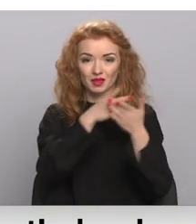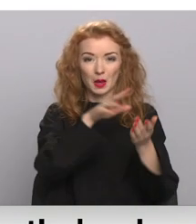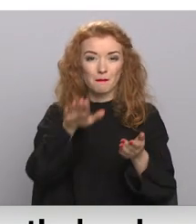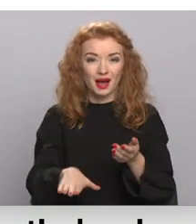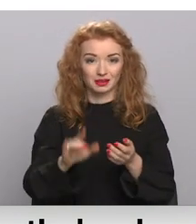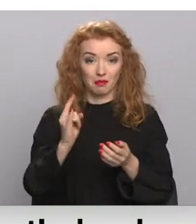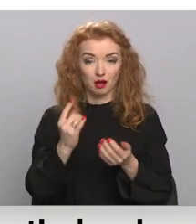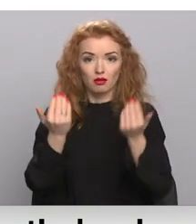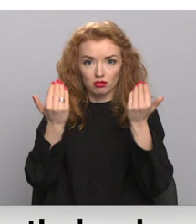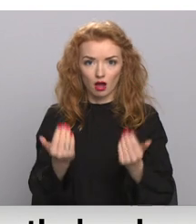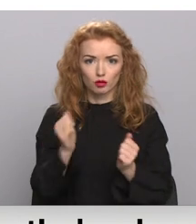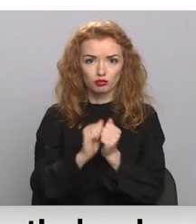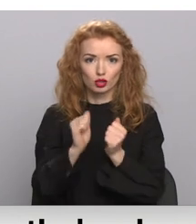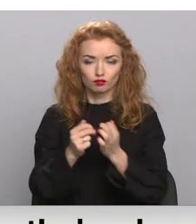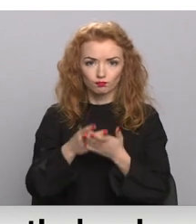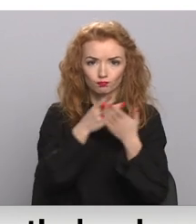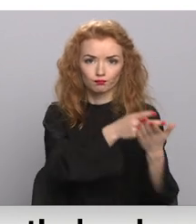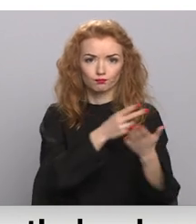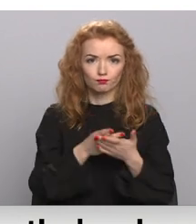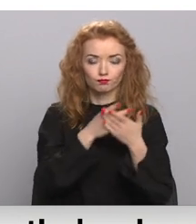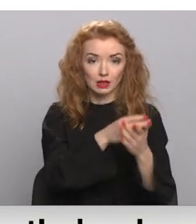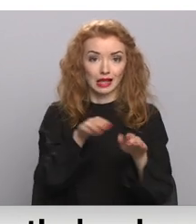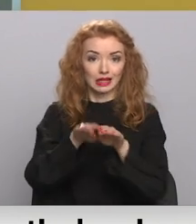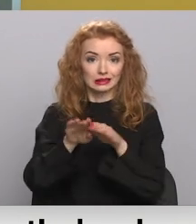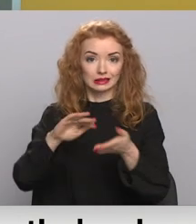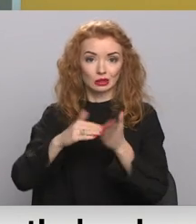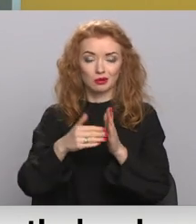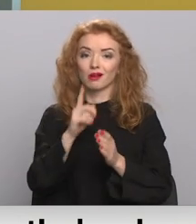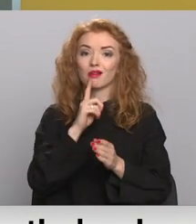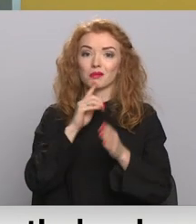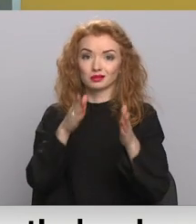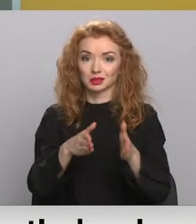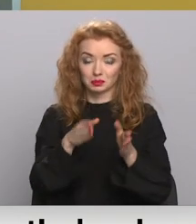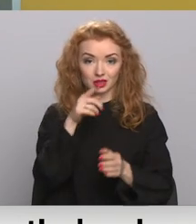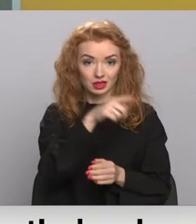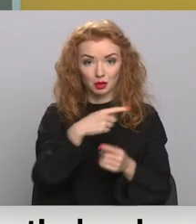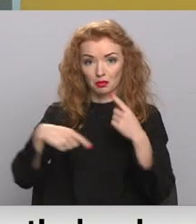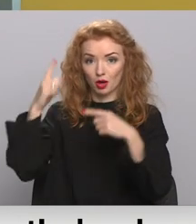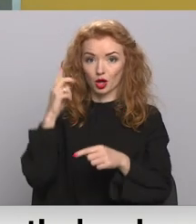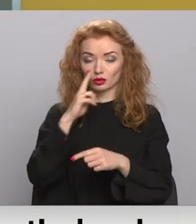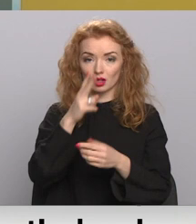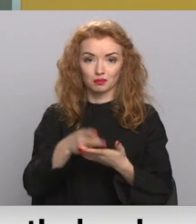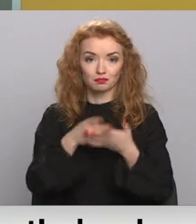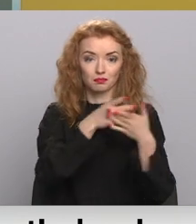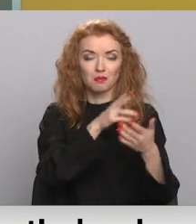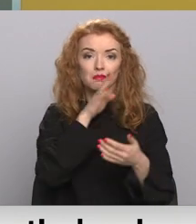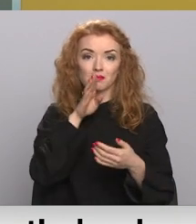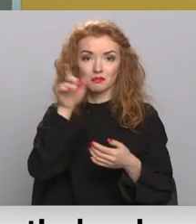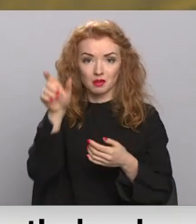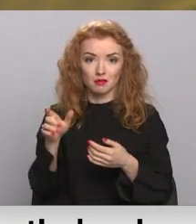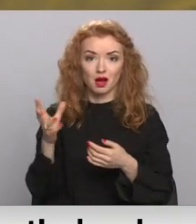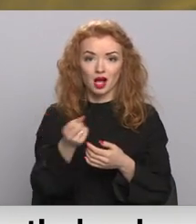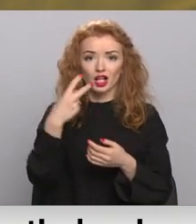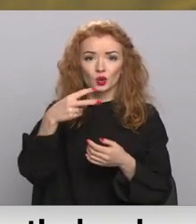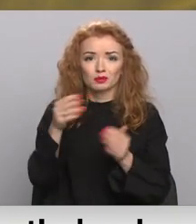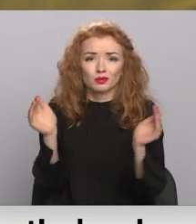bērni, šobrīd tas notiek regulāri. Šāda situācija ir arī Liepājas reģionālajā slimnīcā, kurā pagājušā nedēļā tika ievietota māte ar tikai aptuveni 20 dienu